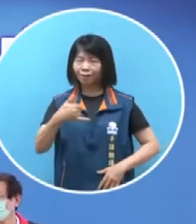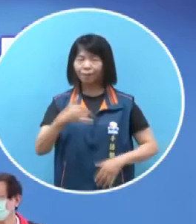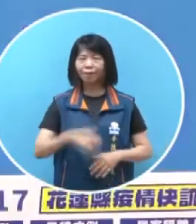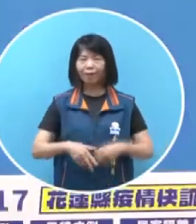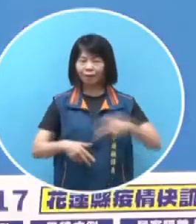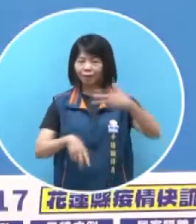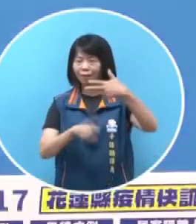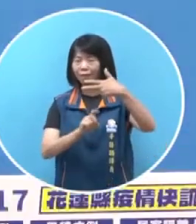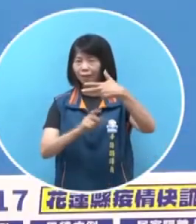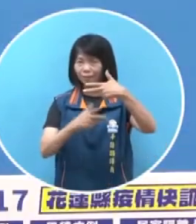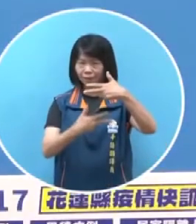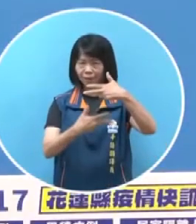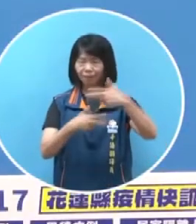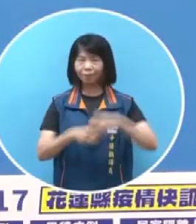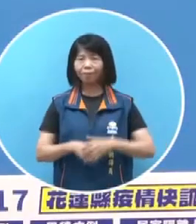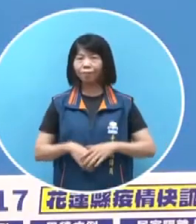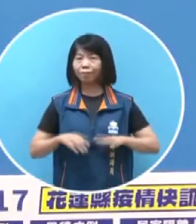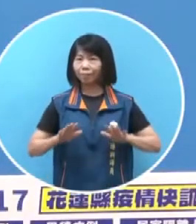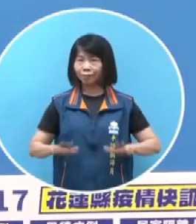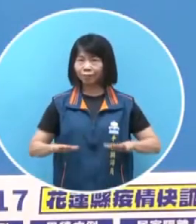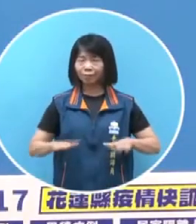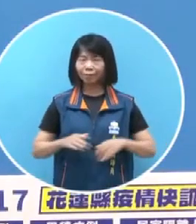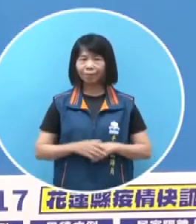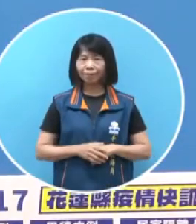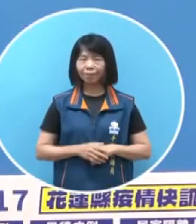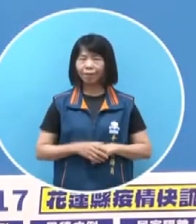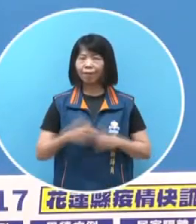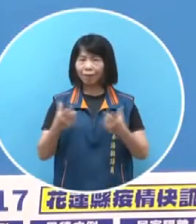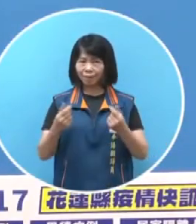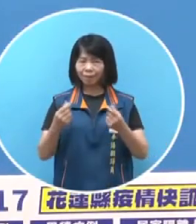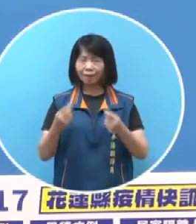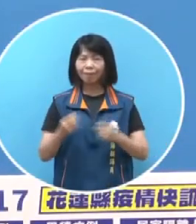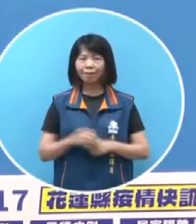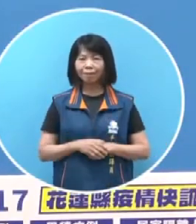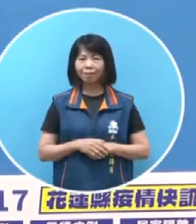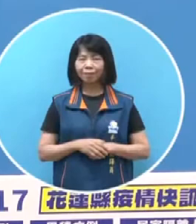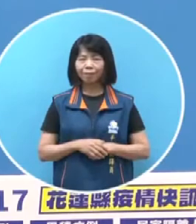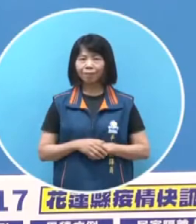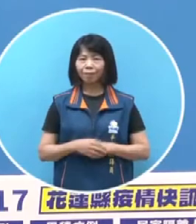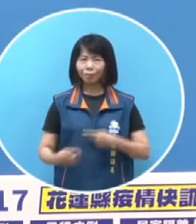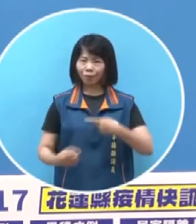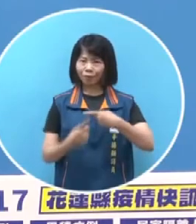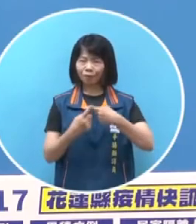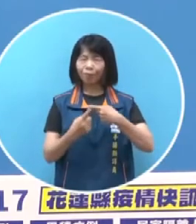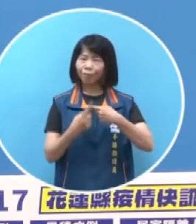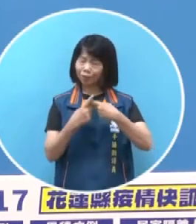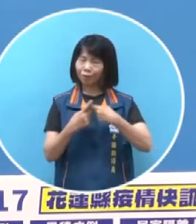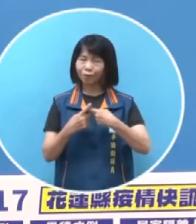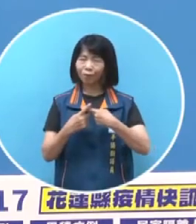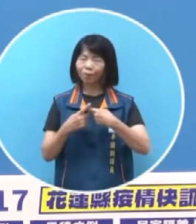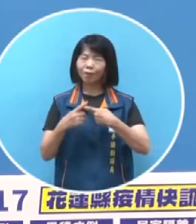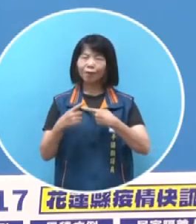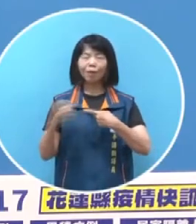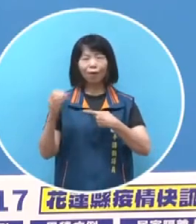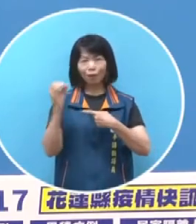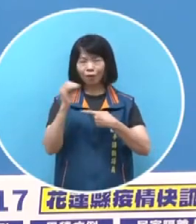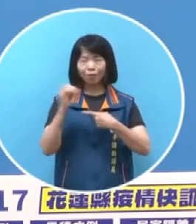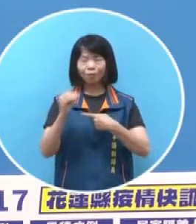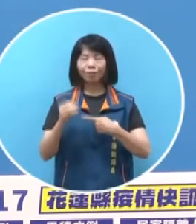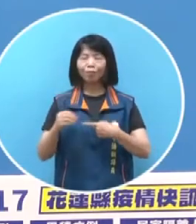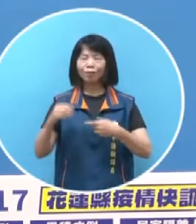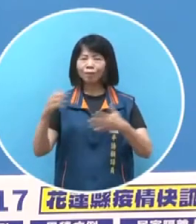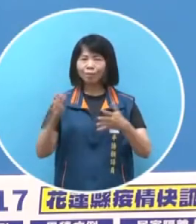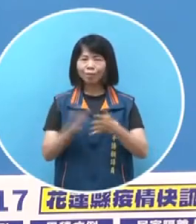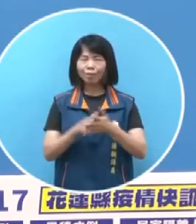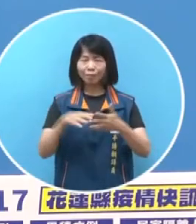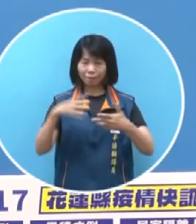乡亲的配合，加上花莲县疫苗施打率可以说是相当的高。由于第三轮疫苗即将要登场，主要是